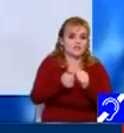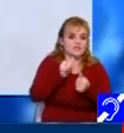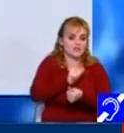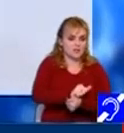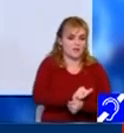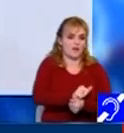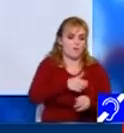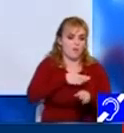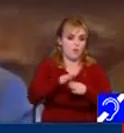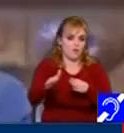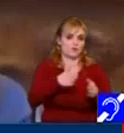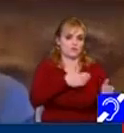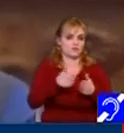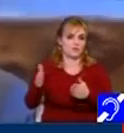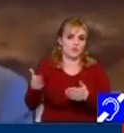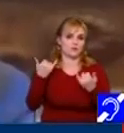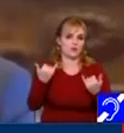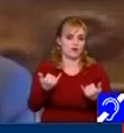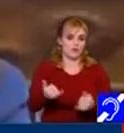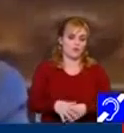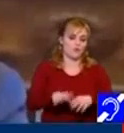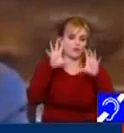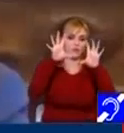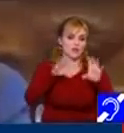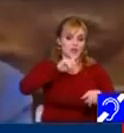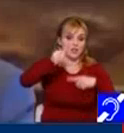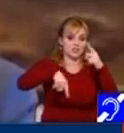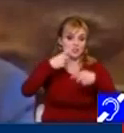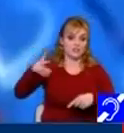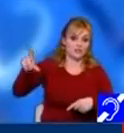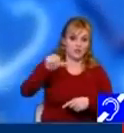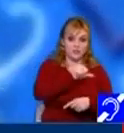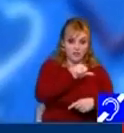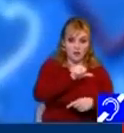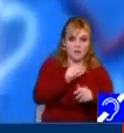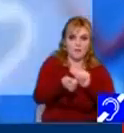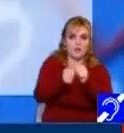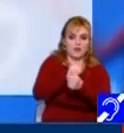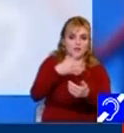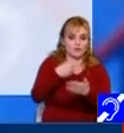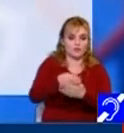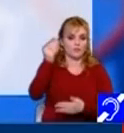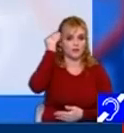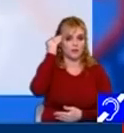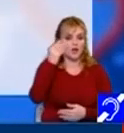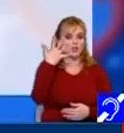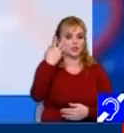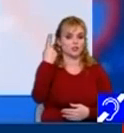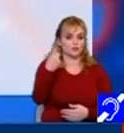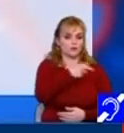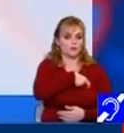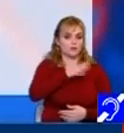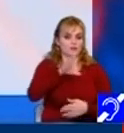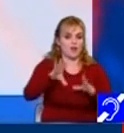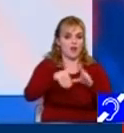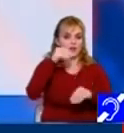temelia sistemului electoral actual. Peste aproape două săptămâni, Igor Dodon schimba macazul. 51 de deputați vor fi aleși pe listă de